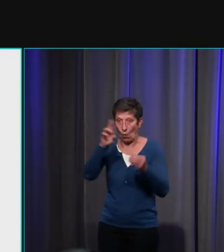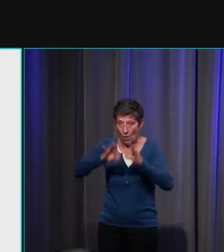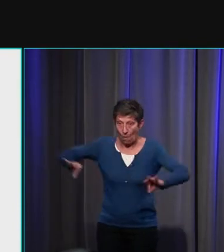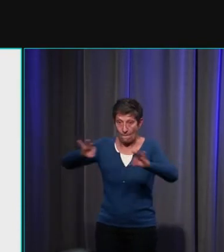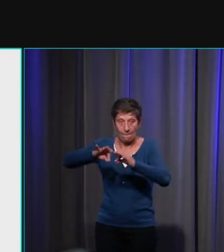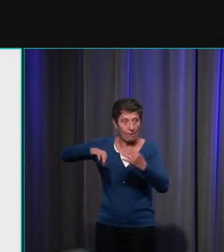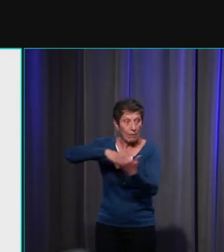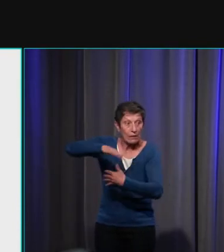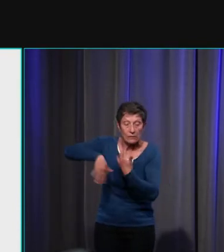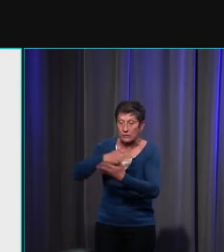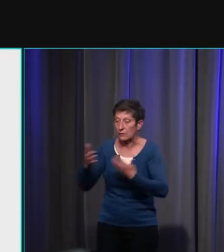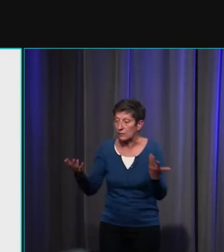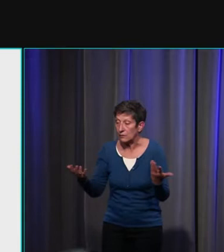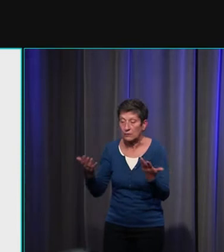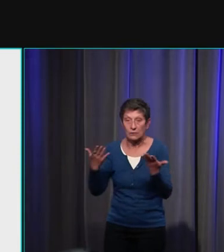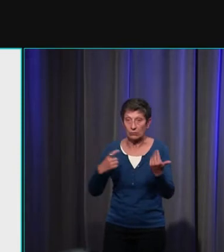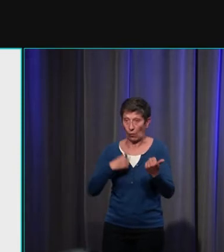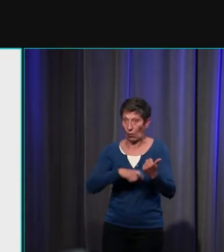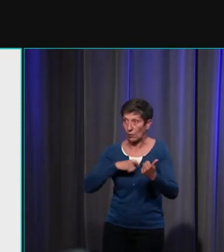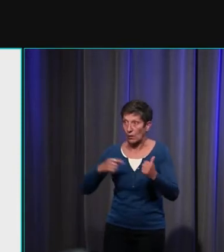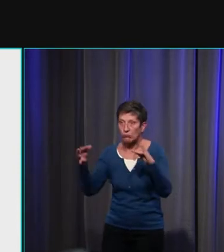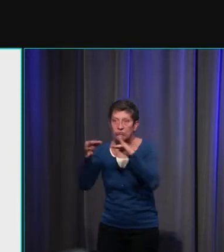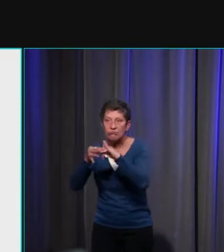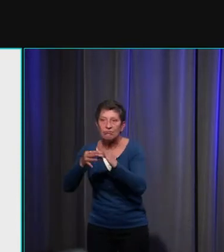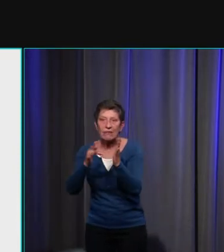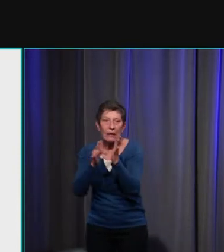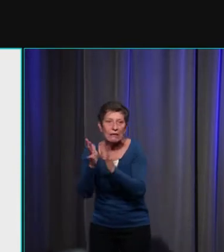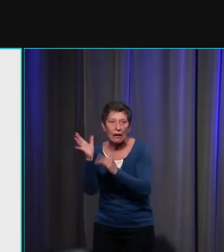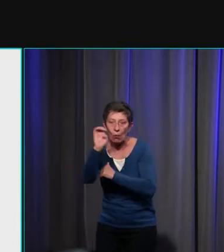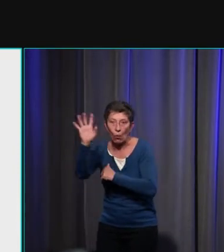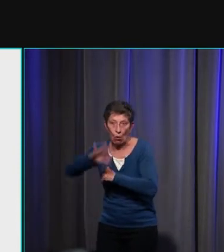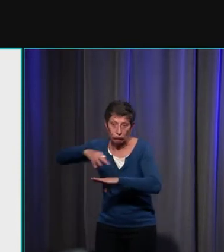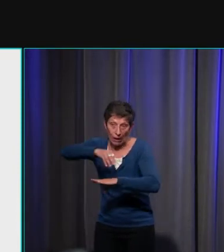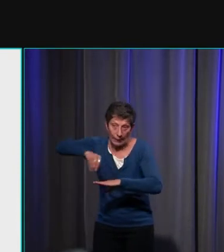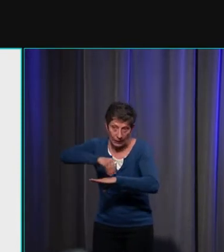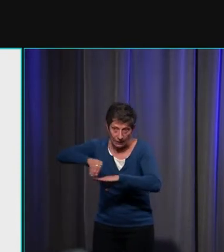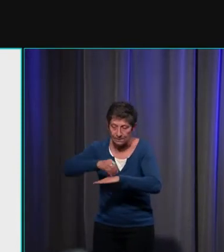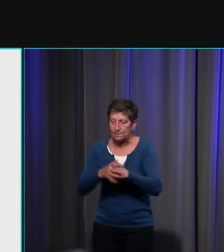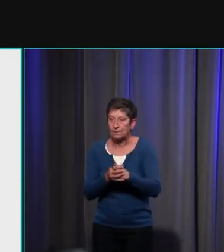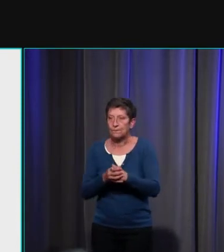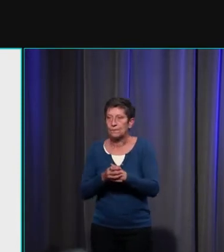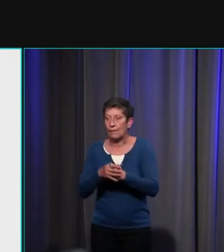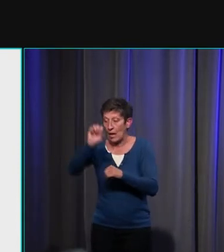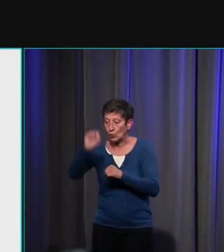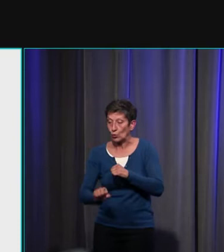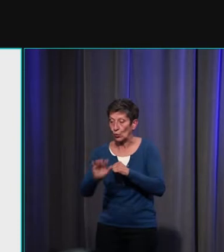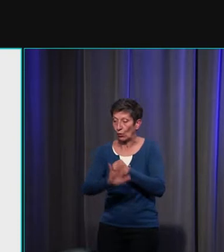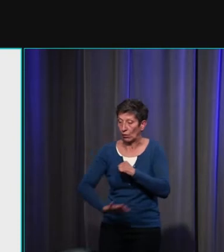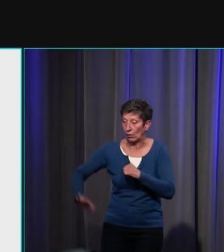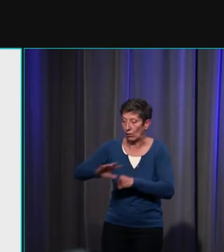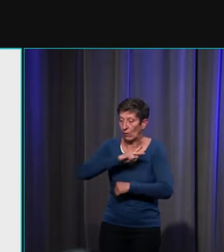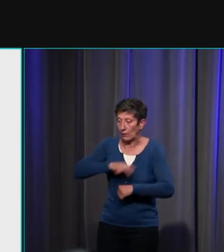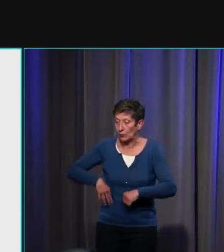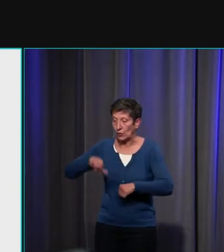croisez avait épousé des chrétiens d'orient des chrétiennes arménienne et au sud donc la principauté de